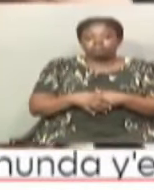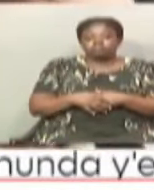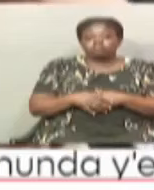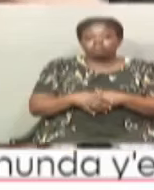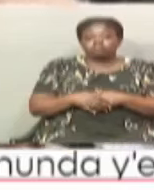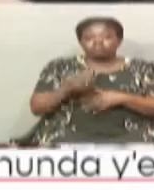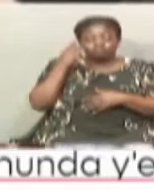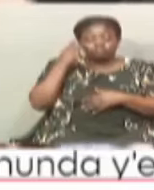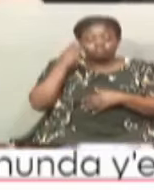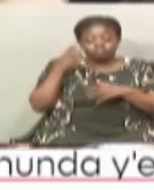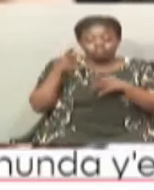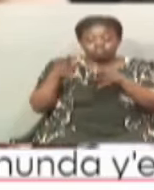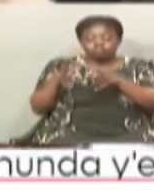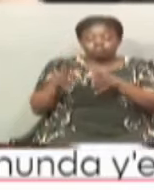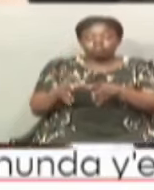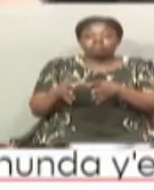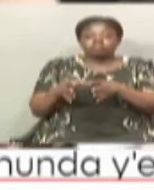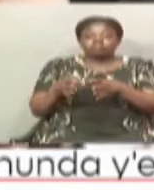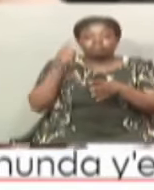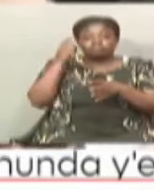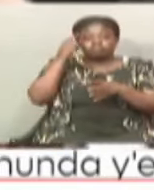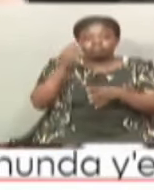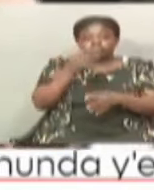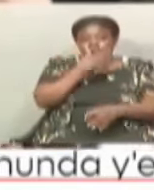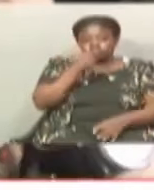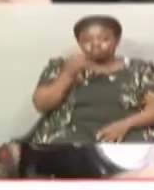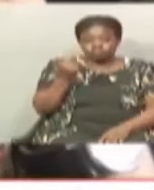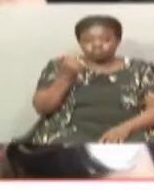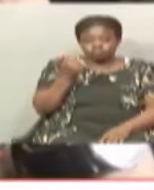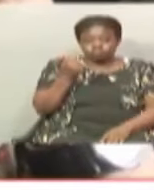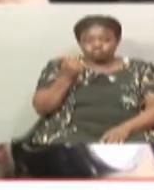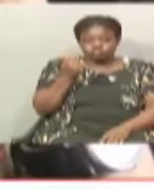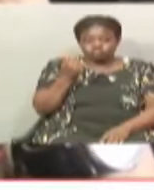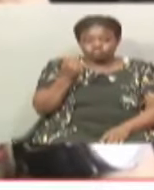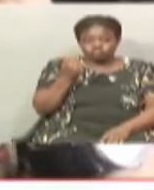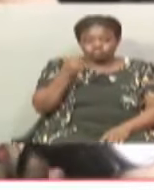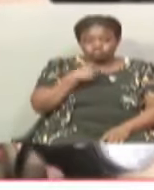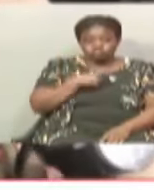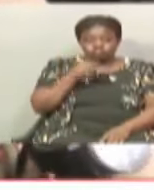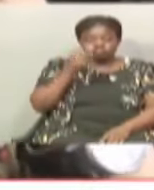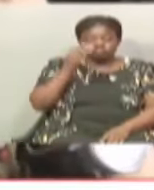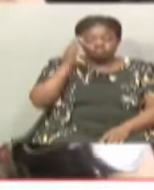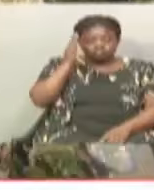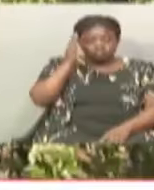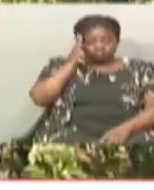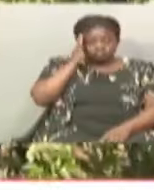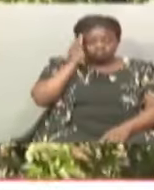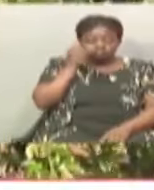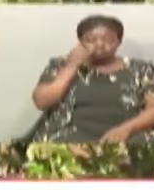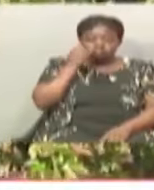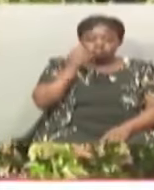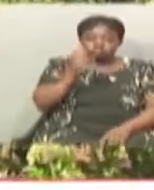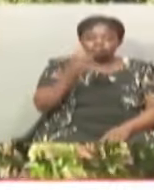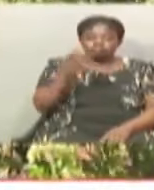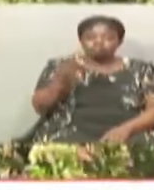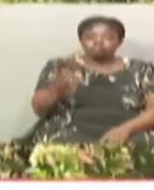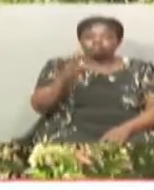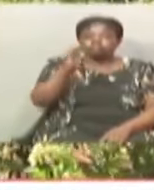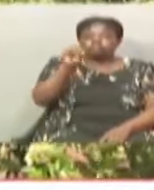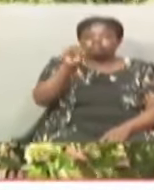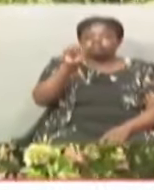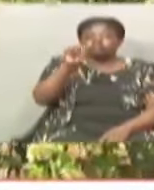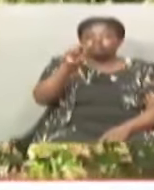Vision Group for you are the best. I can assure you that. Ye Bashiru Mayigo